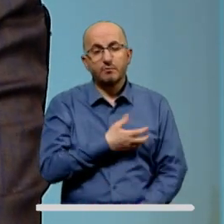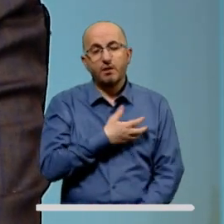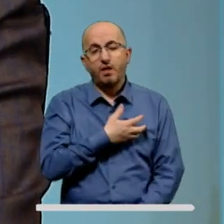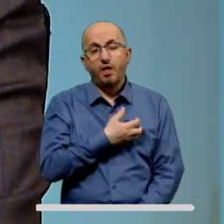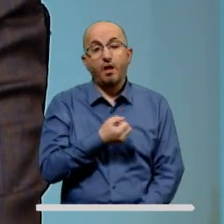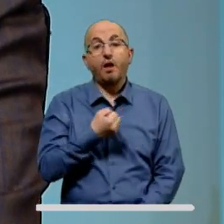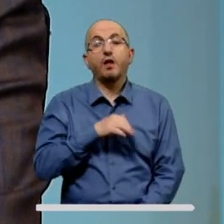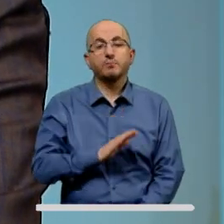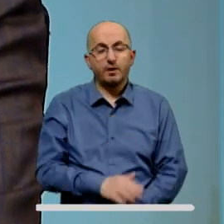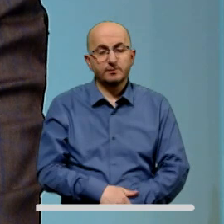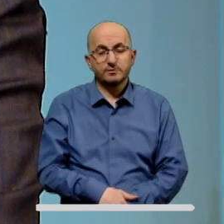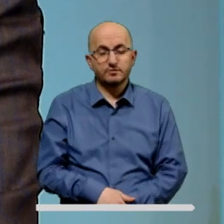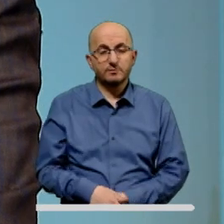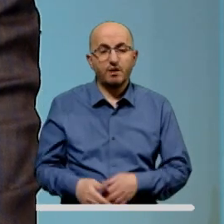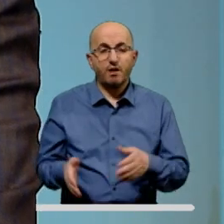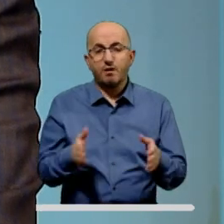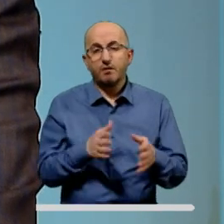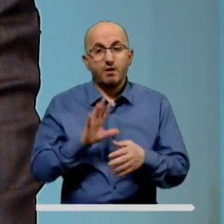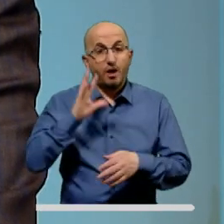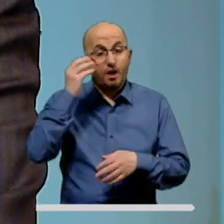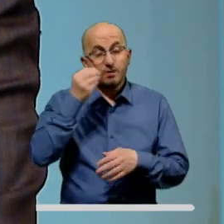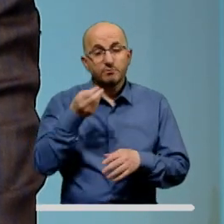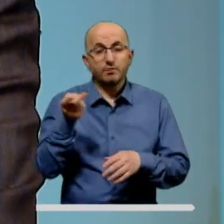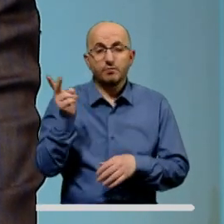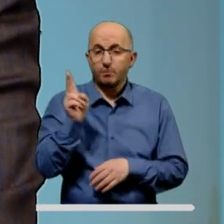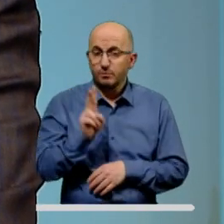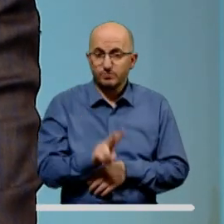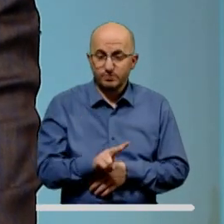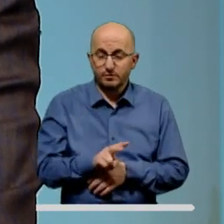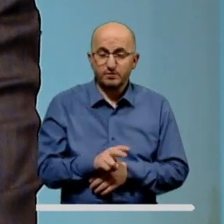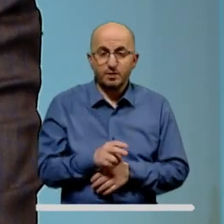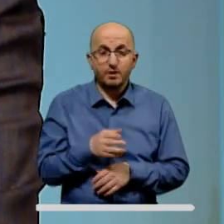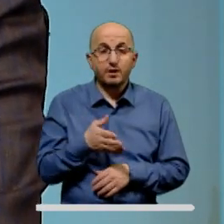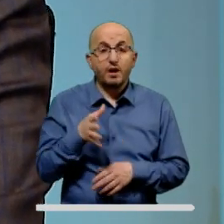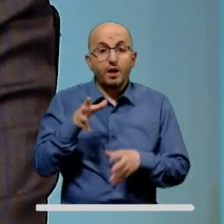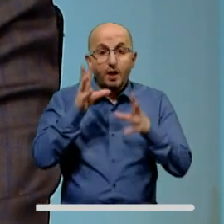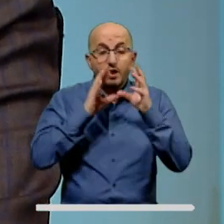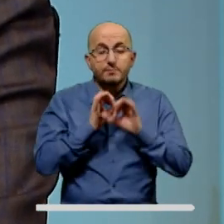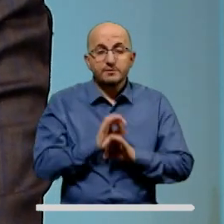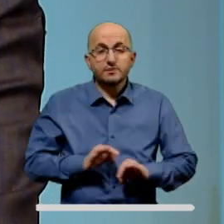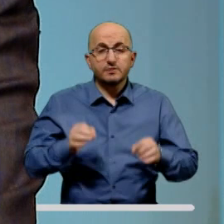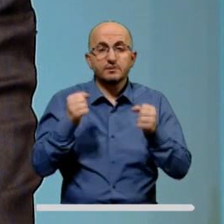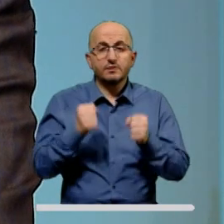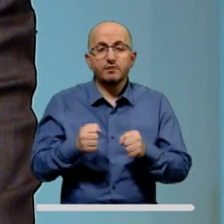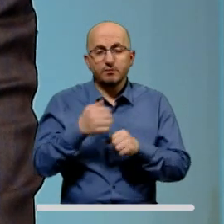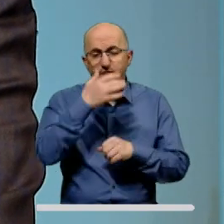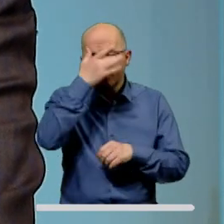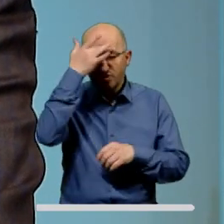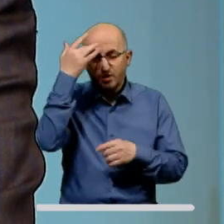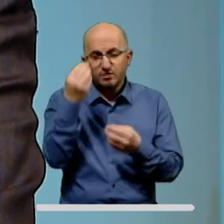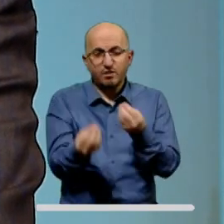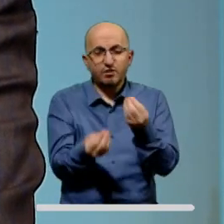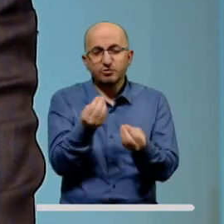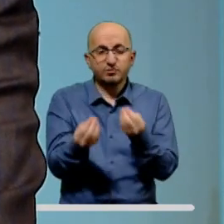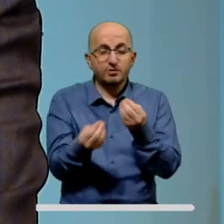almaz aralarından alimleri alır ilimsiz kalırlar yerlerine cahiller Türer